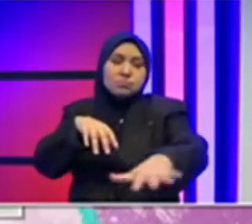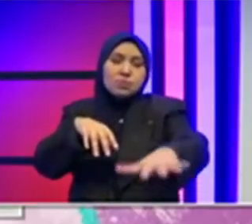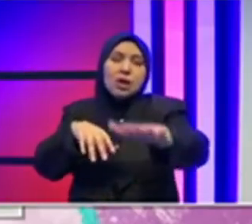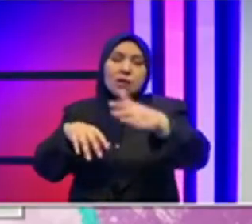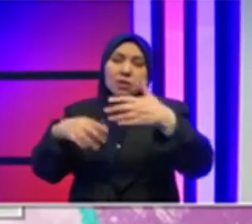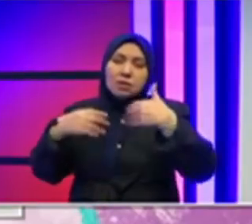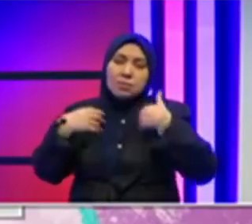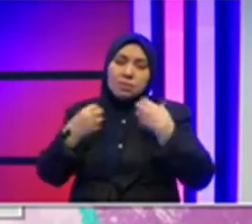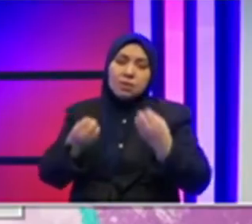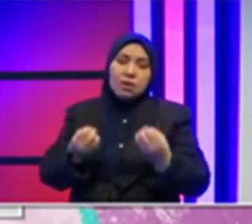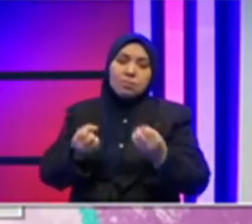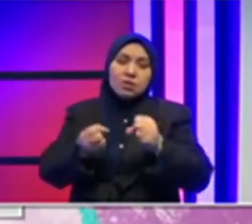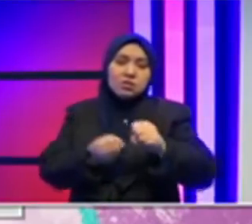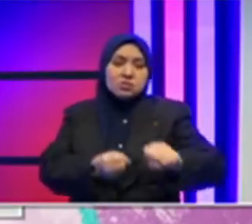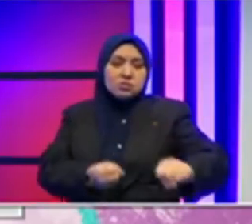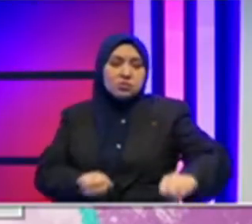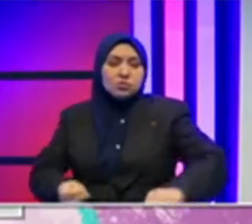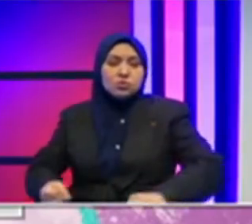جنات